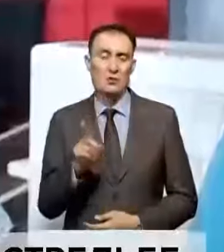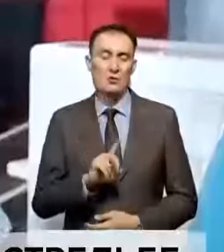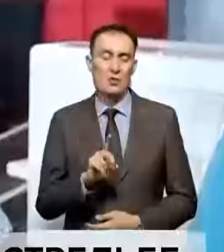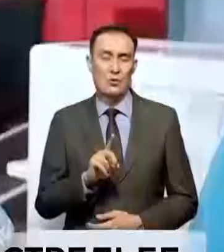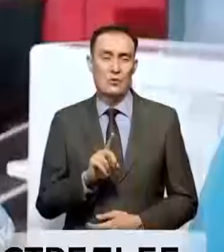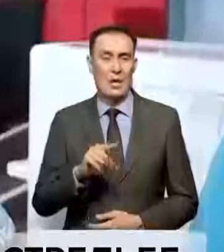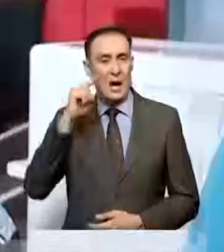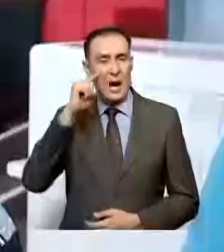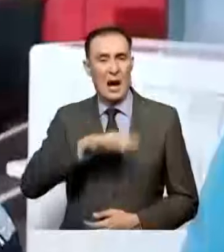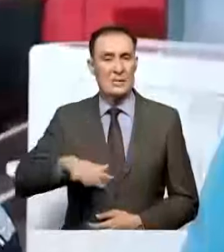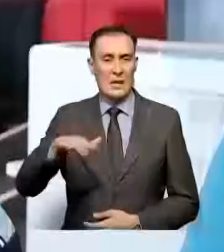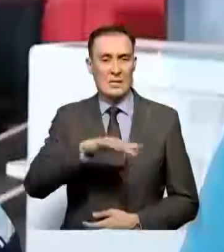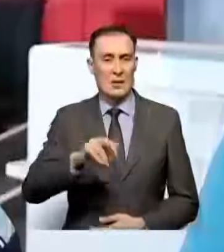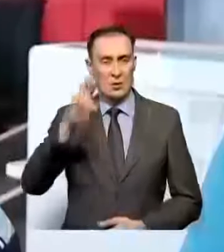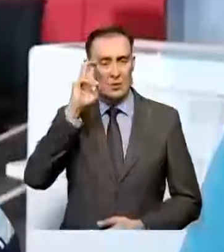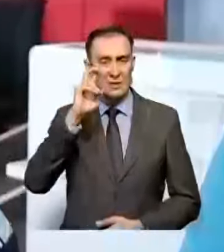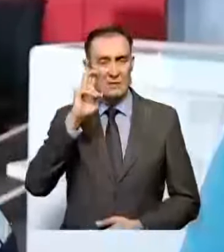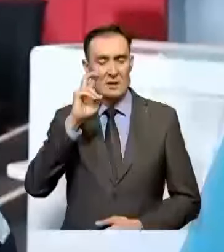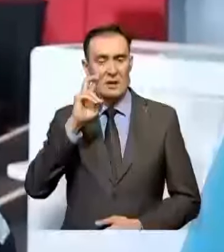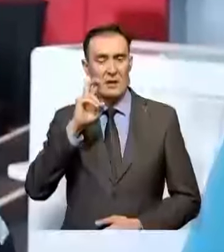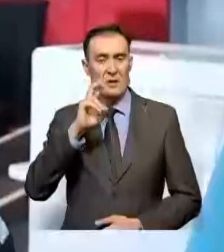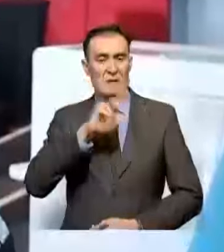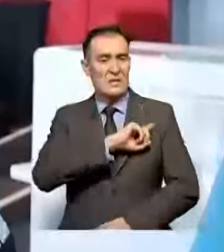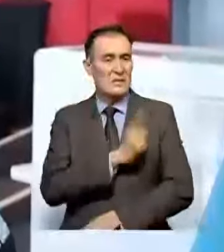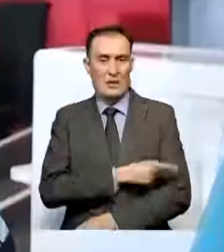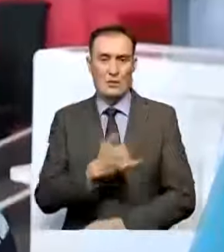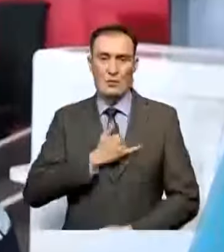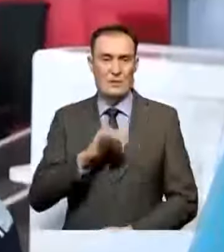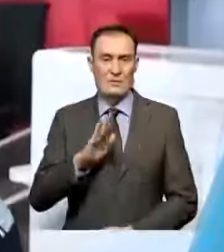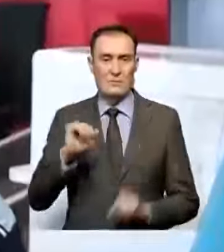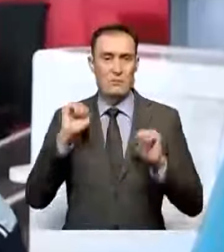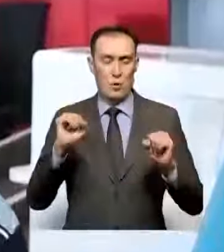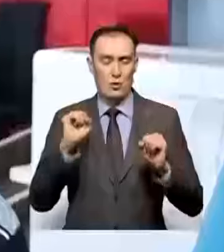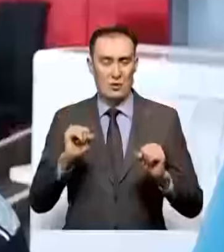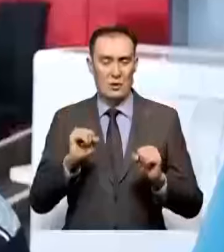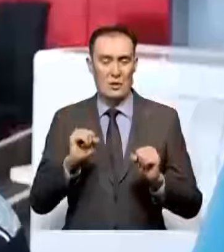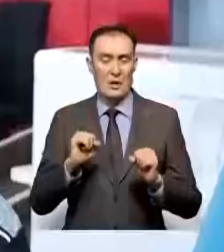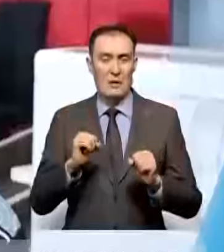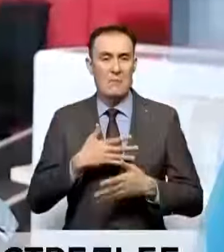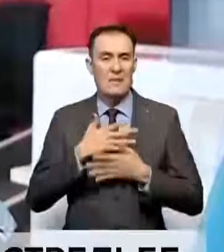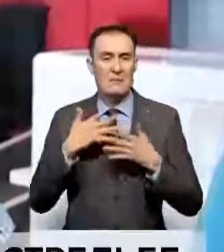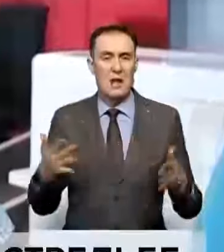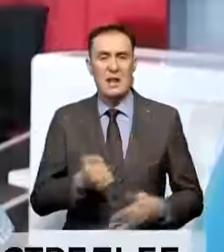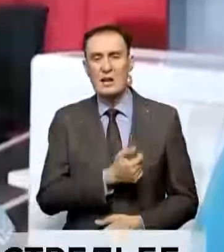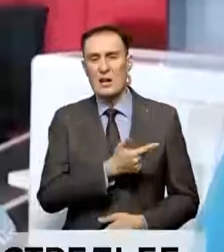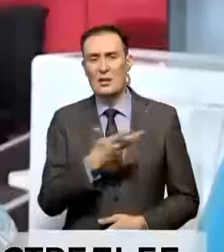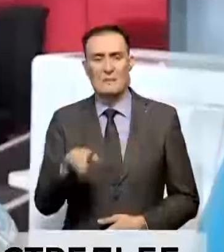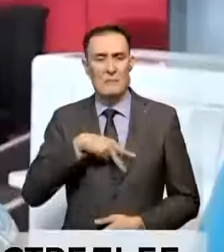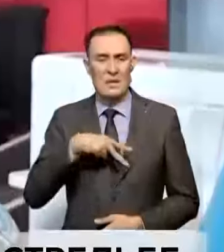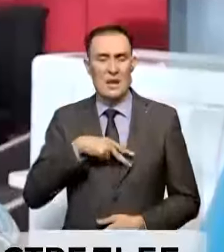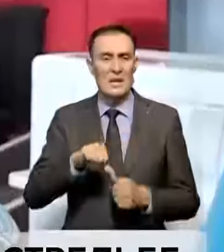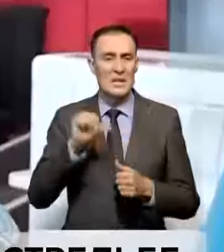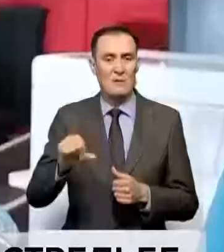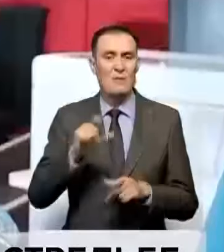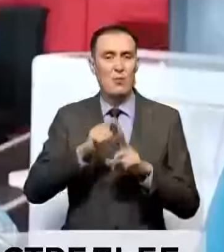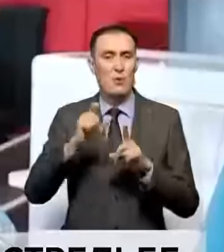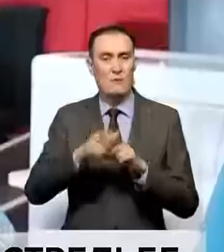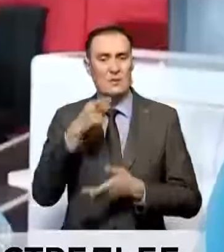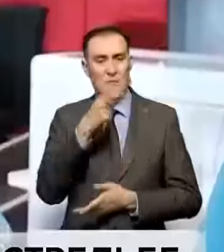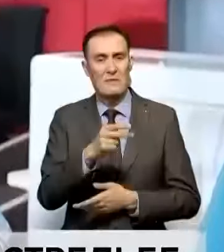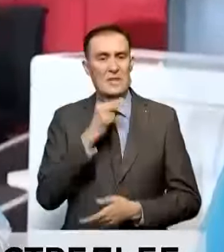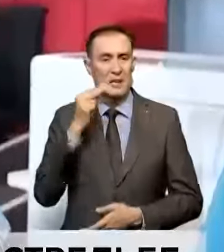именно азиатские страны превосходят в нашем виде спорта, да, максимальное количество медалей именно в полевой стрельбе